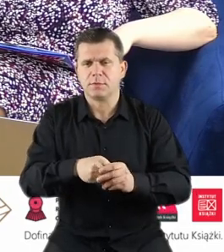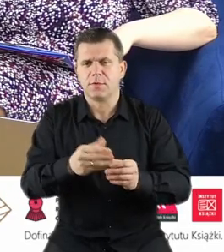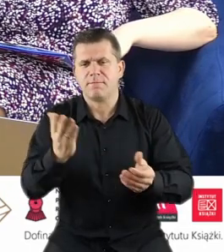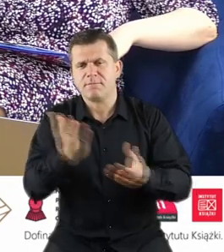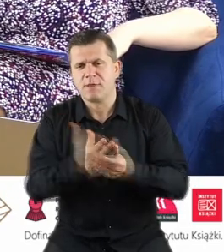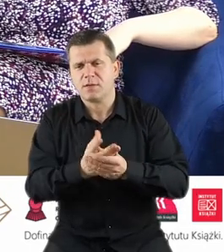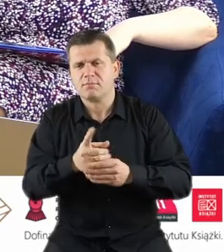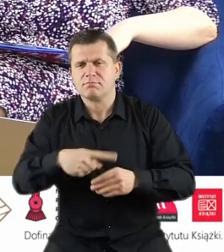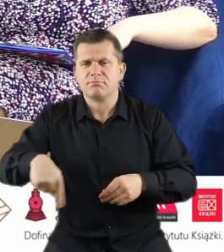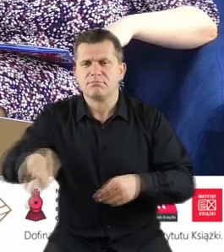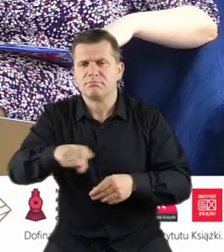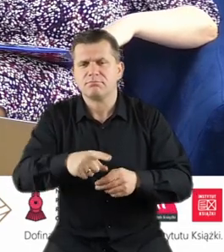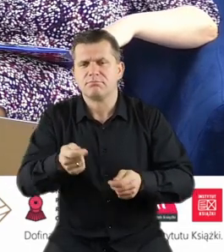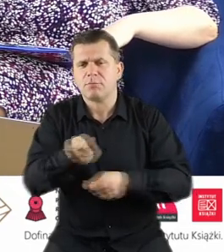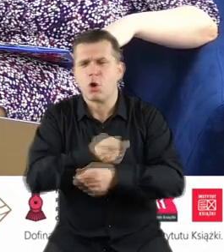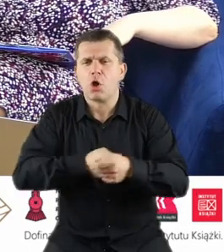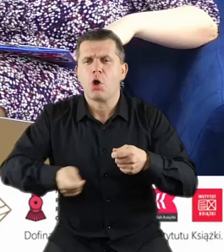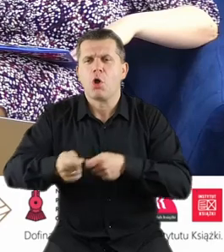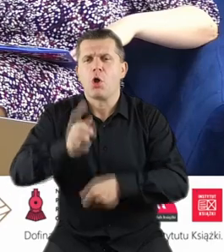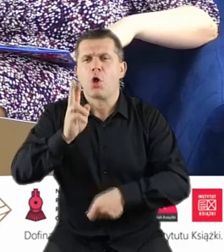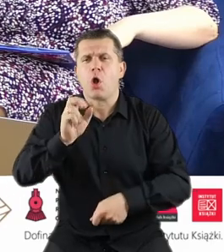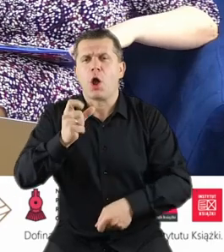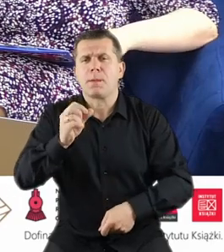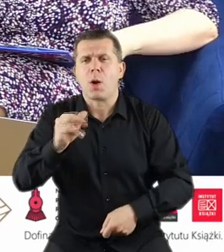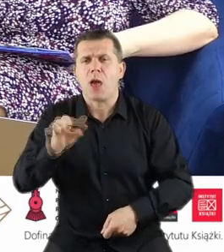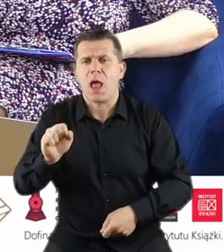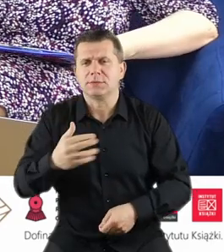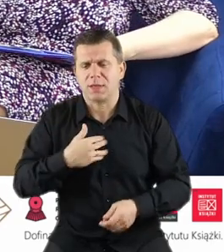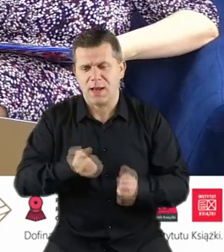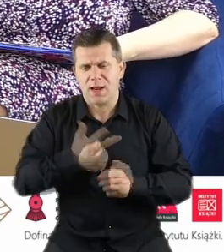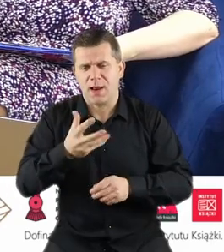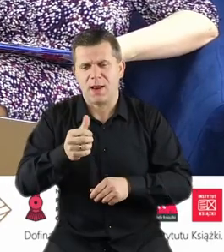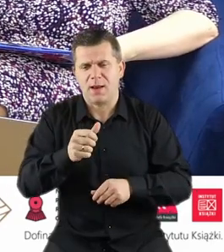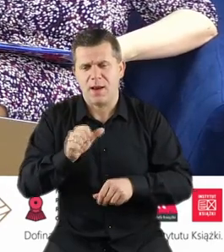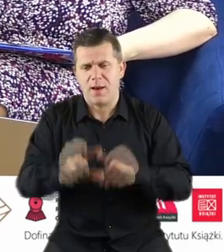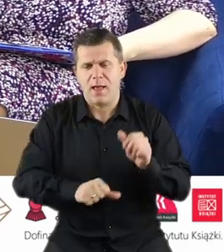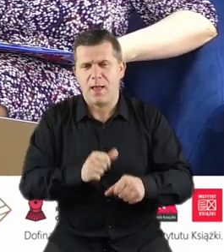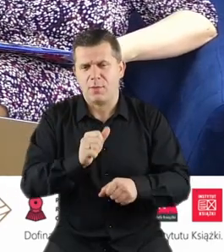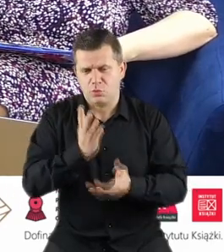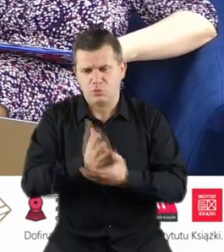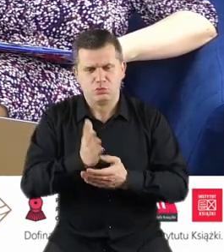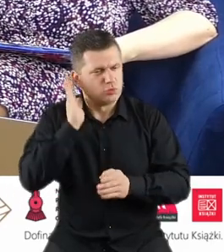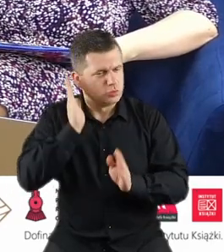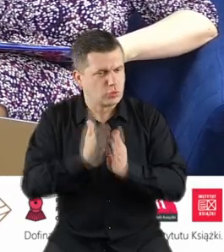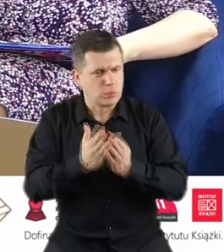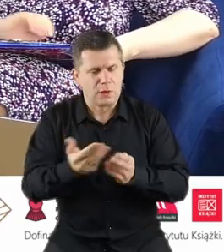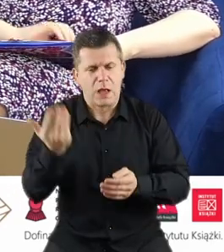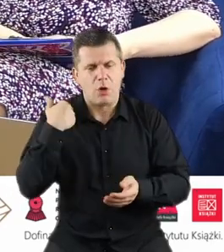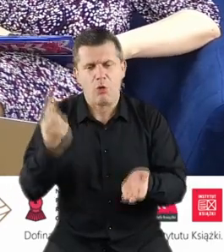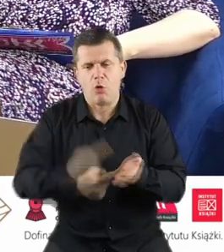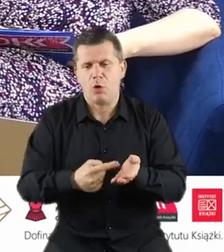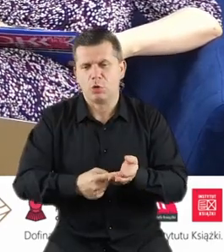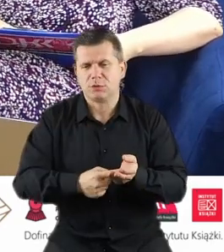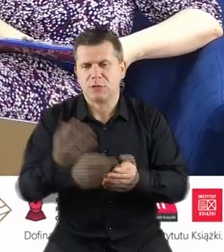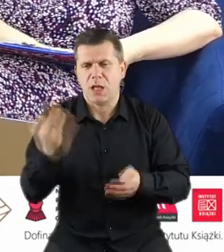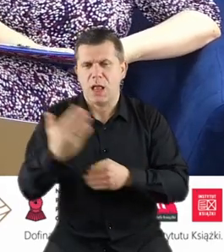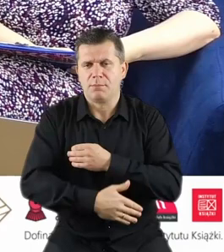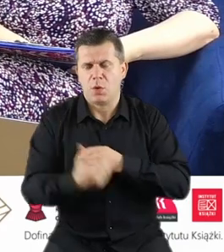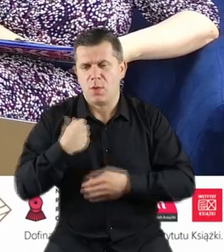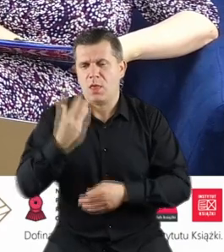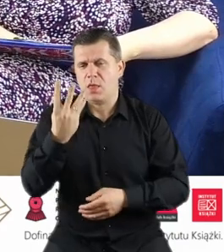będę spoilerować, proszę Państwa, ale kilka lat już jest na Tak, rynku tak. książka, ostatnia jesienią się ukazała, więc już możemy sobie